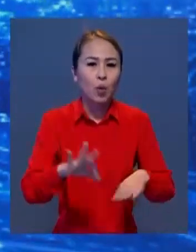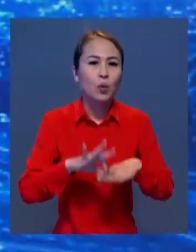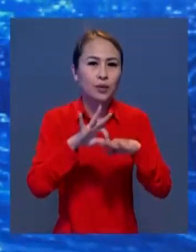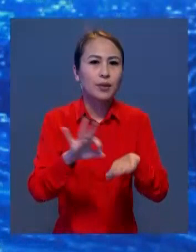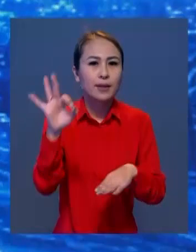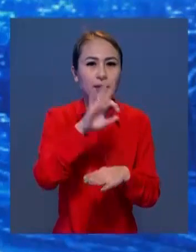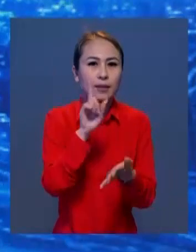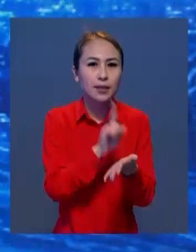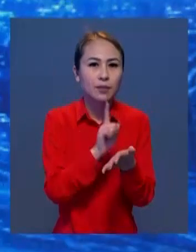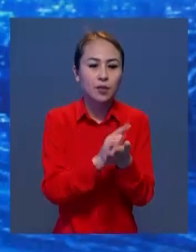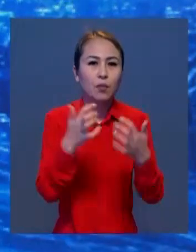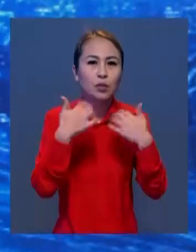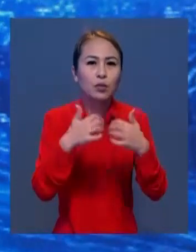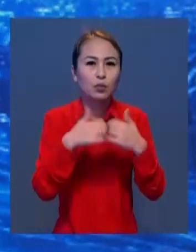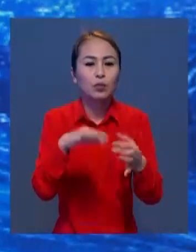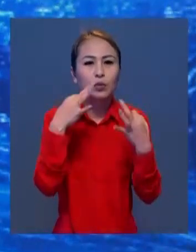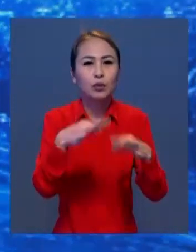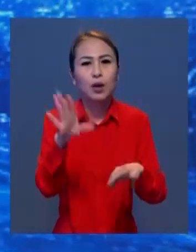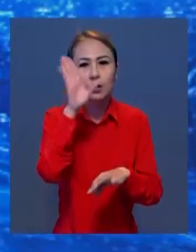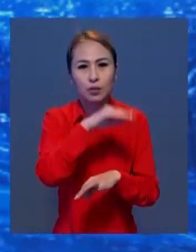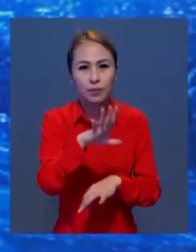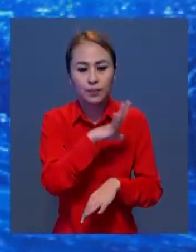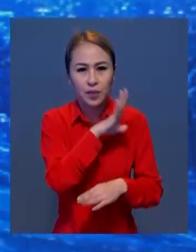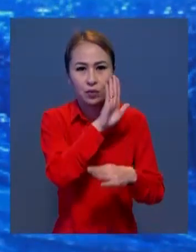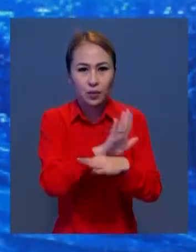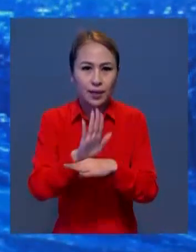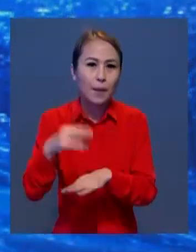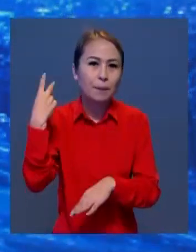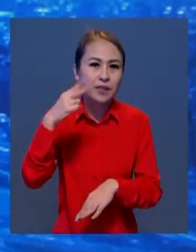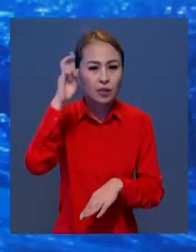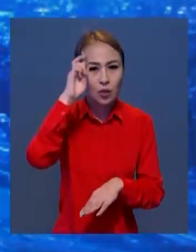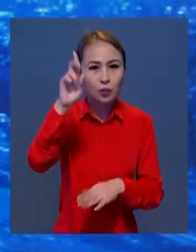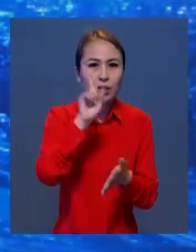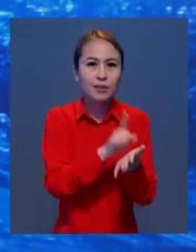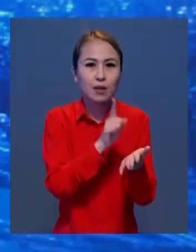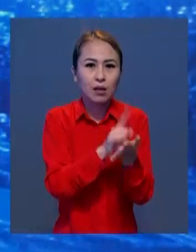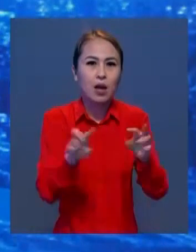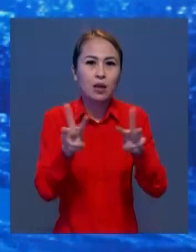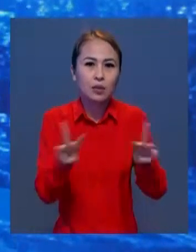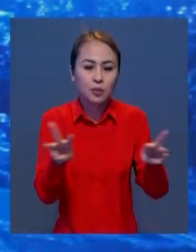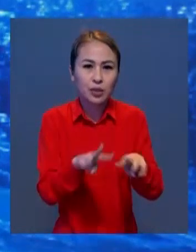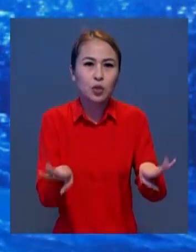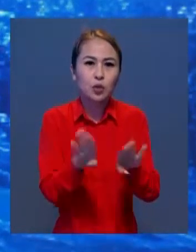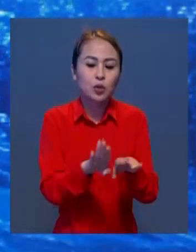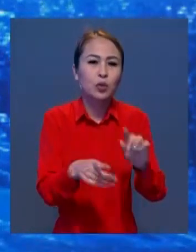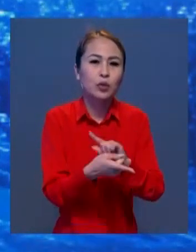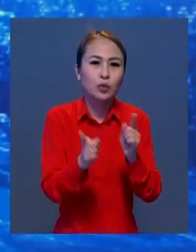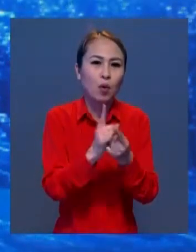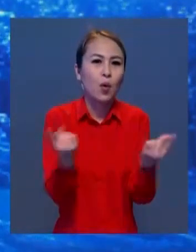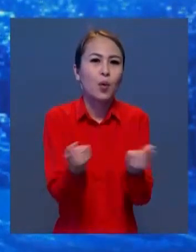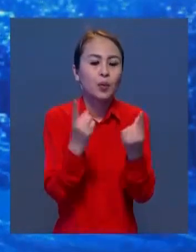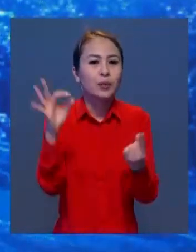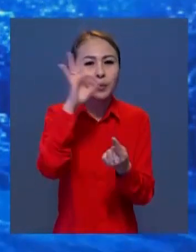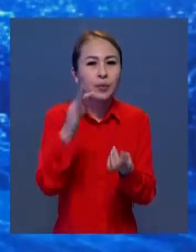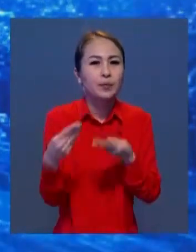қолданған жағдайда салықтық есептен босату мүмкіндігін қарастыруды тапсырды. Сондай-ақ президент үкіметті салықтық әкімшілендіруді жеңілдету